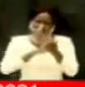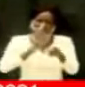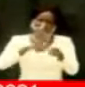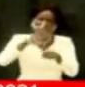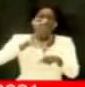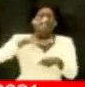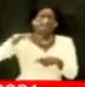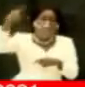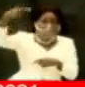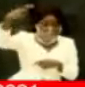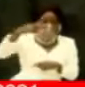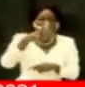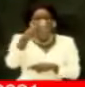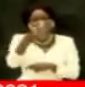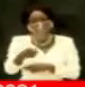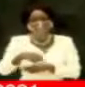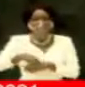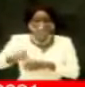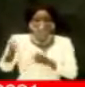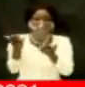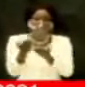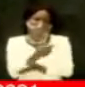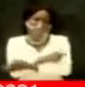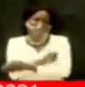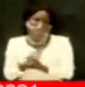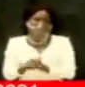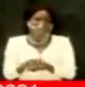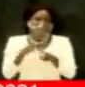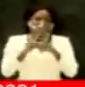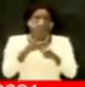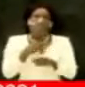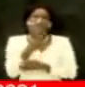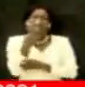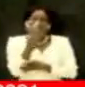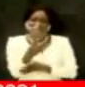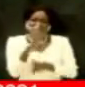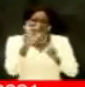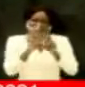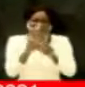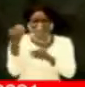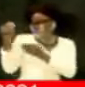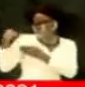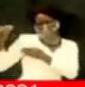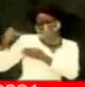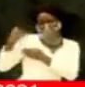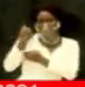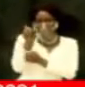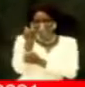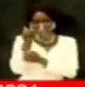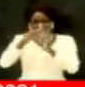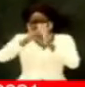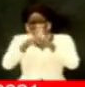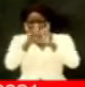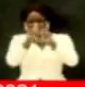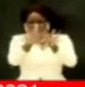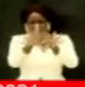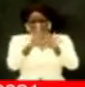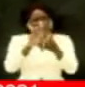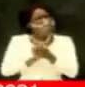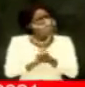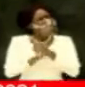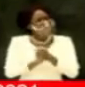ichi kuti amene tadwala COVID posachedwa apa chonde tidikire tisakalandire sanga katemera ameneyo amene tadwala